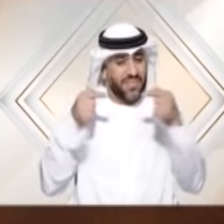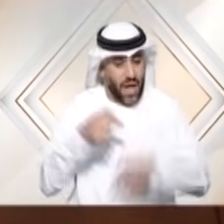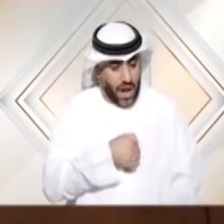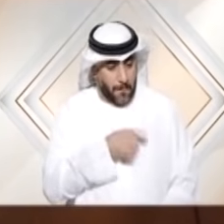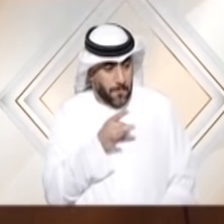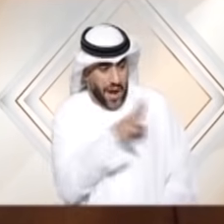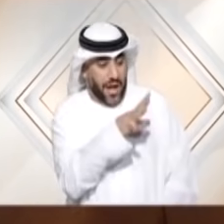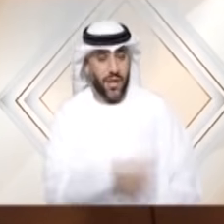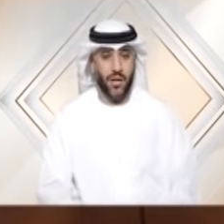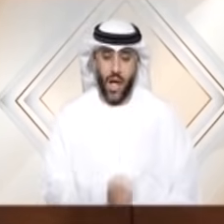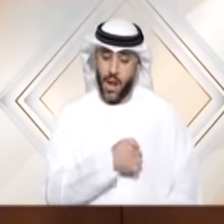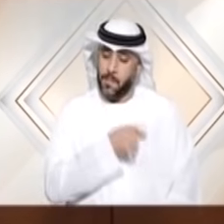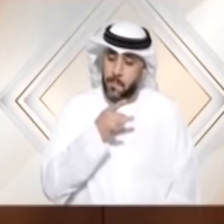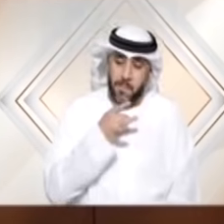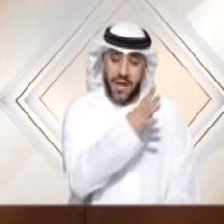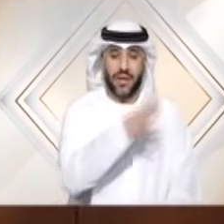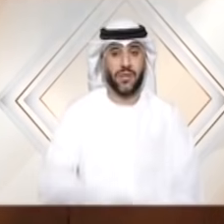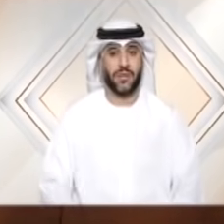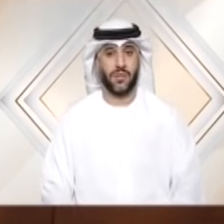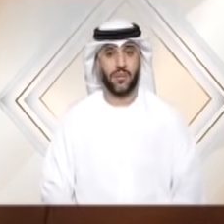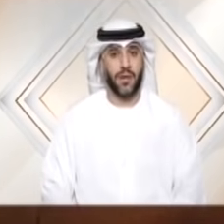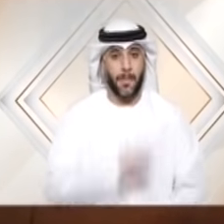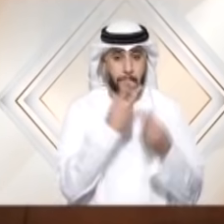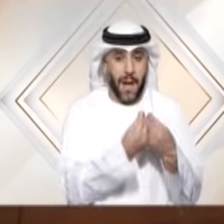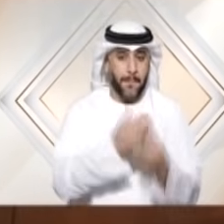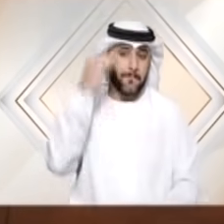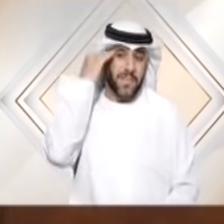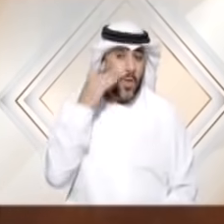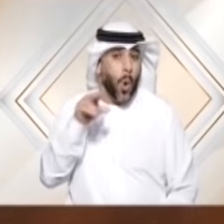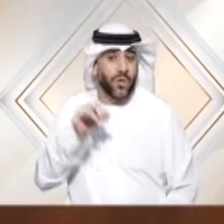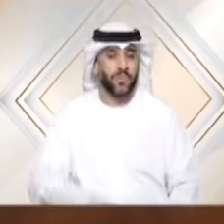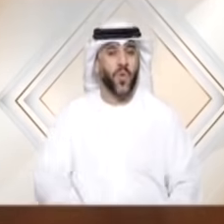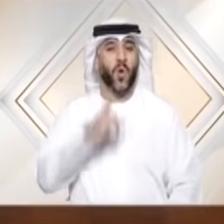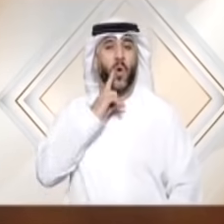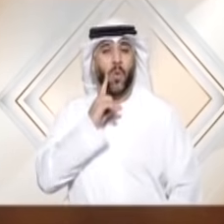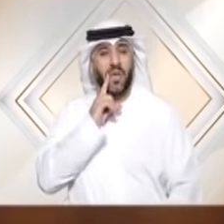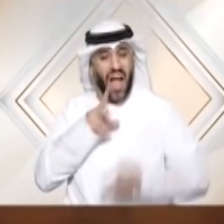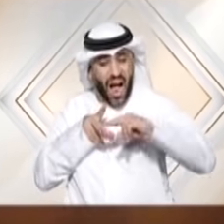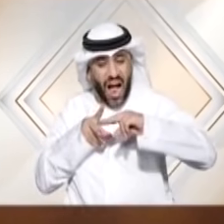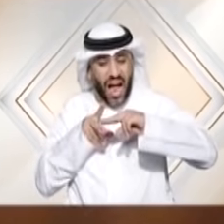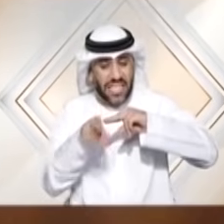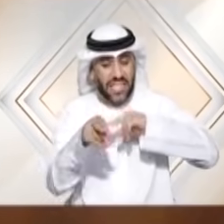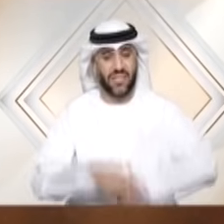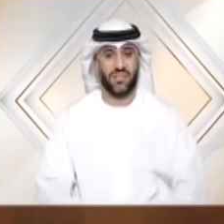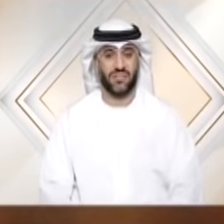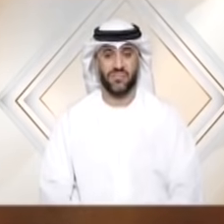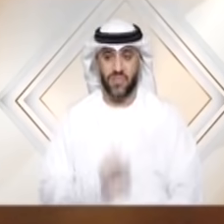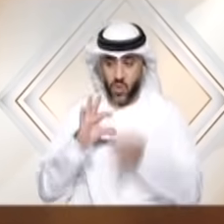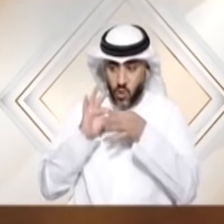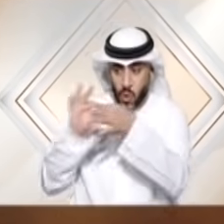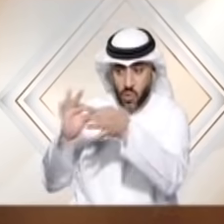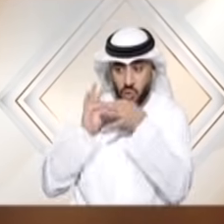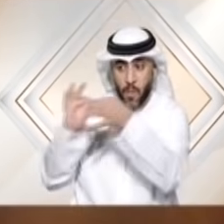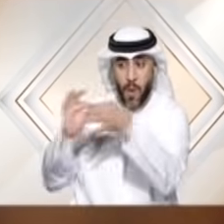قال لي اطلعي برا. طلعت قضيت وقت عند أختي. أمي قطعتني 13 يوم أنا قاعدة في الأردن ما قدرت أشوفها